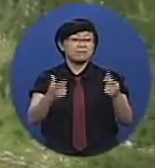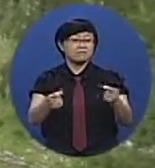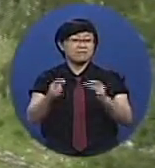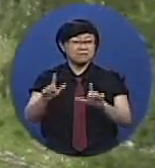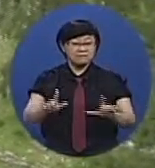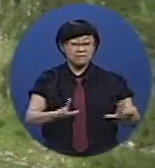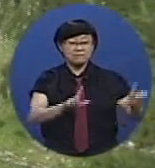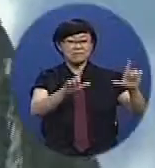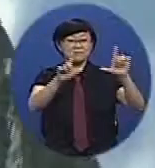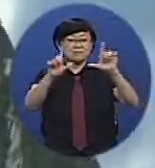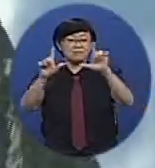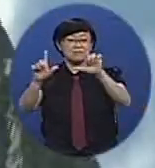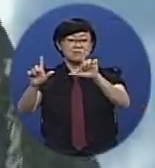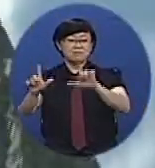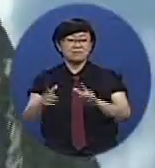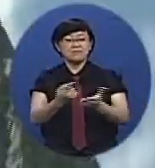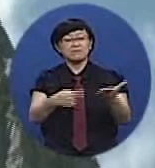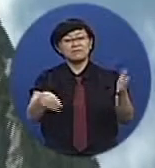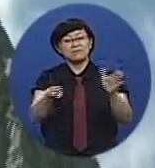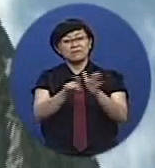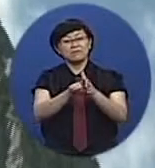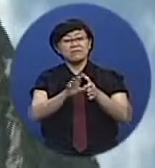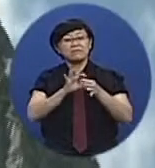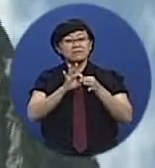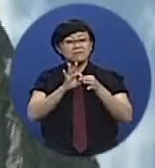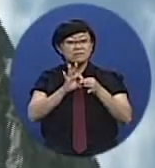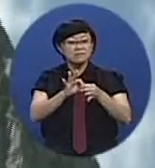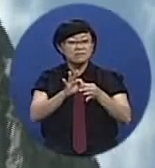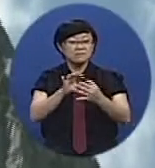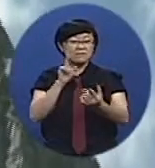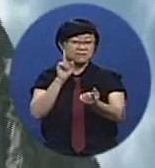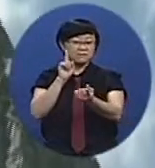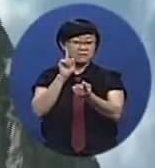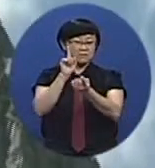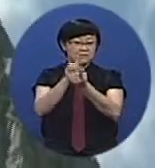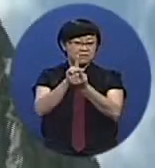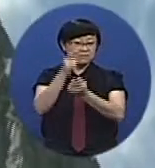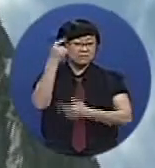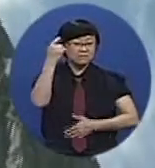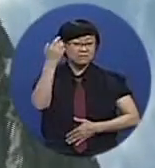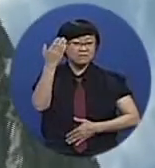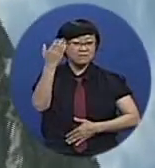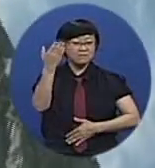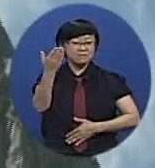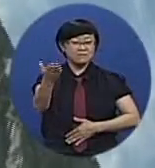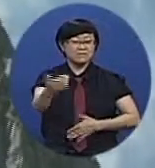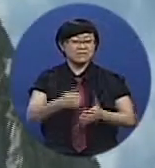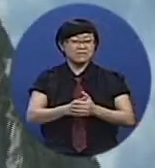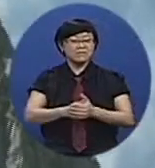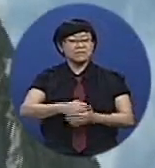세월 이렇게 살라고 인연을 맺었나